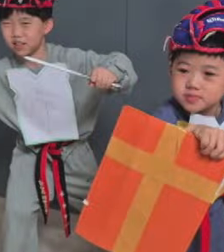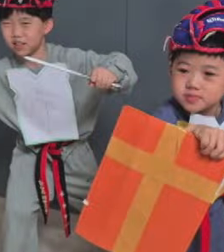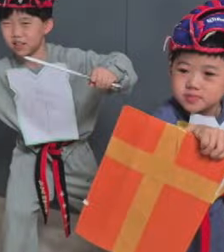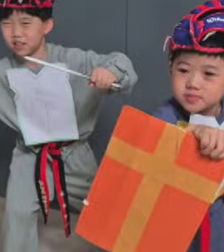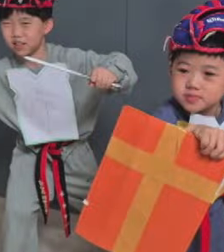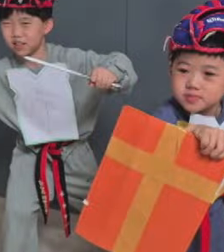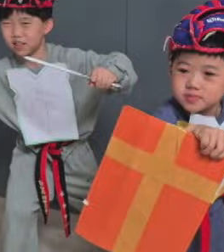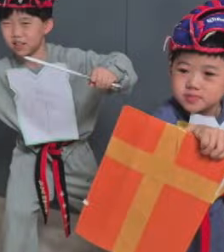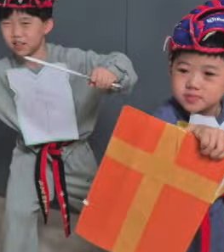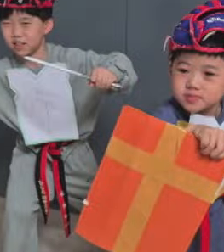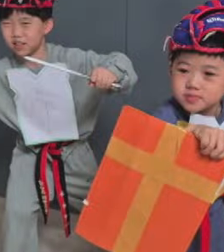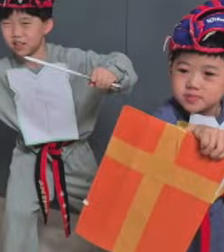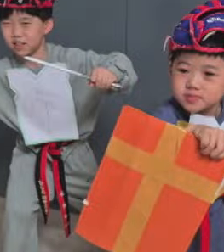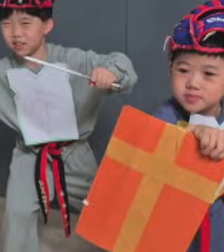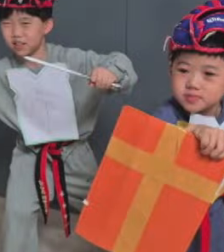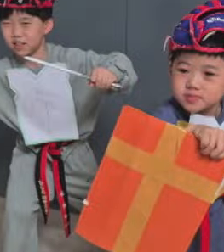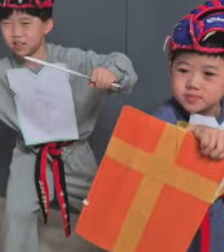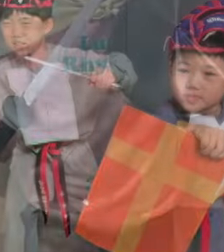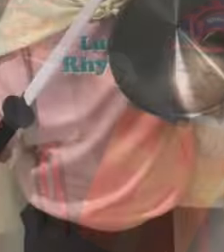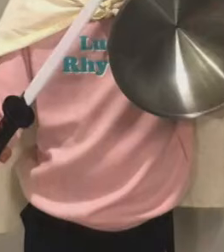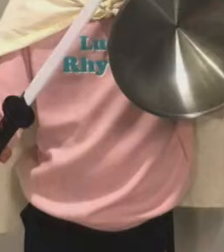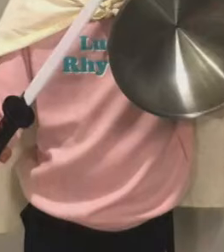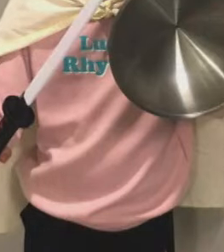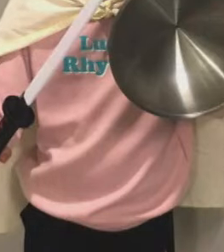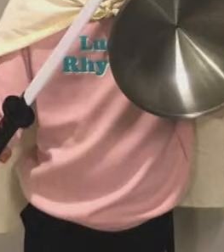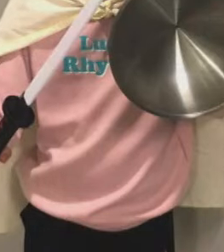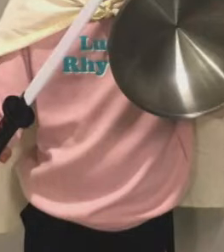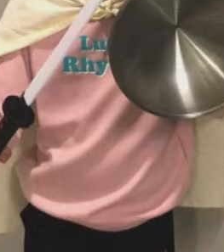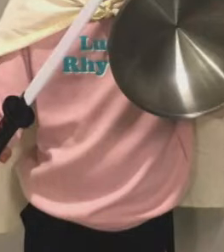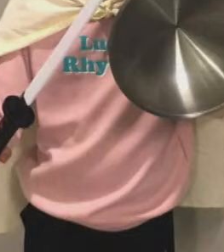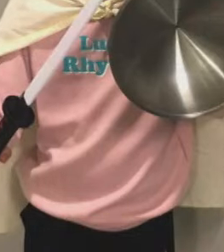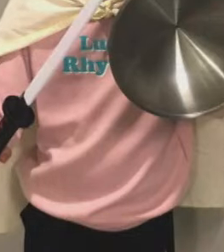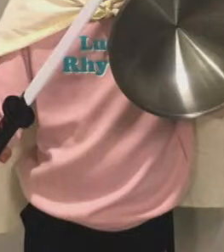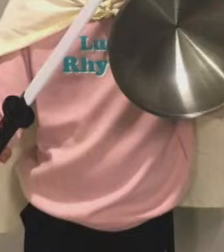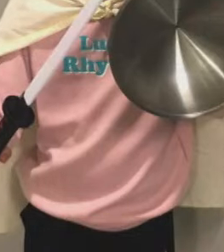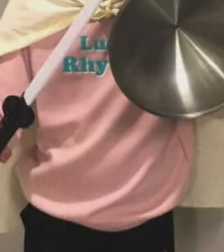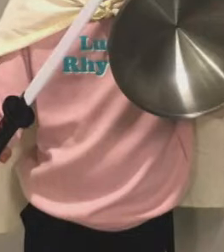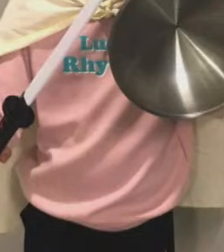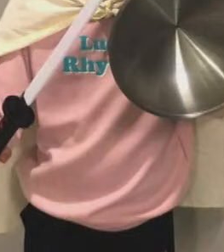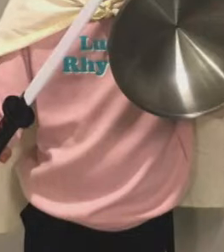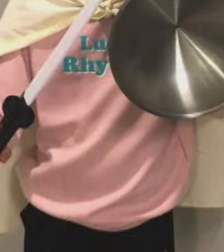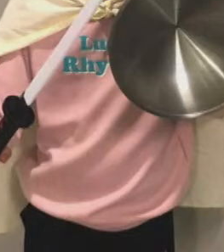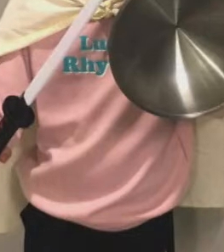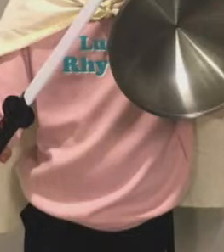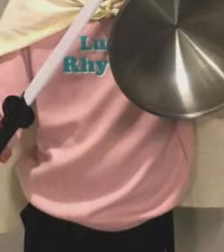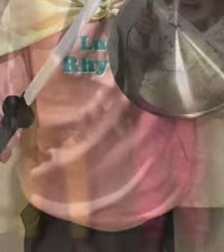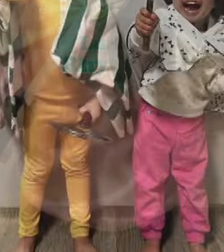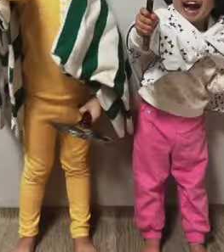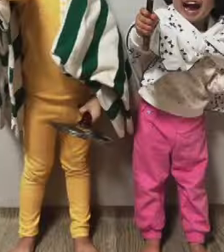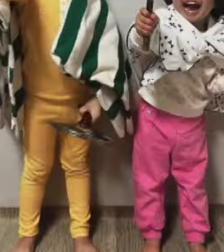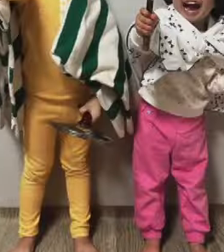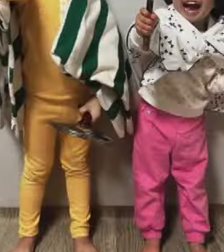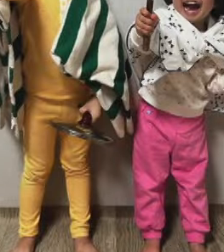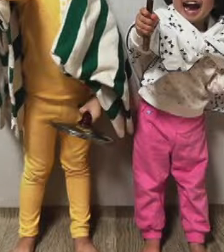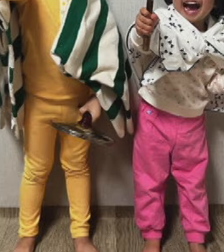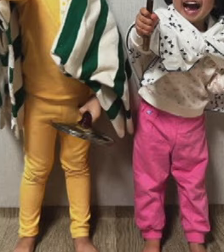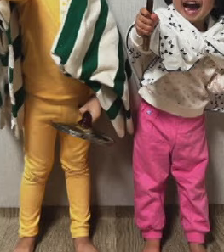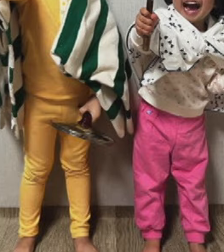만들고 냄비 뚜껑으로 믿음의 방패를 삼고 아주 냄비가 큰 일을 했습니다 냄비 없었으면 큰일 할뻔